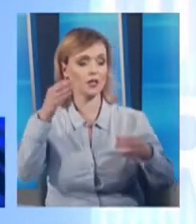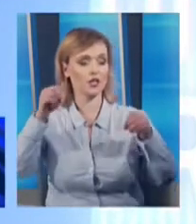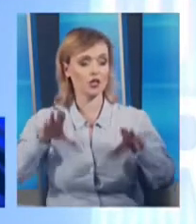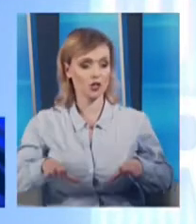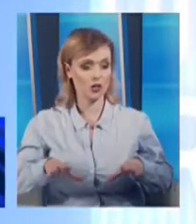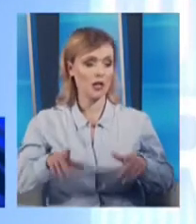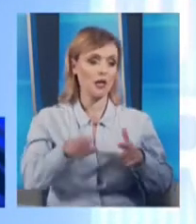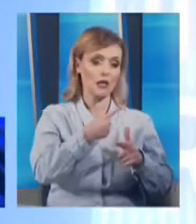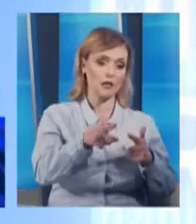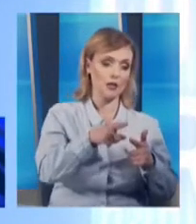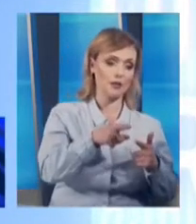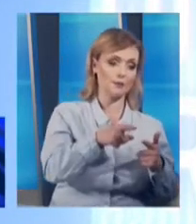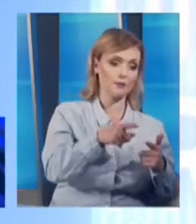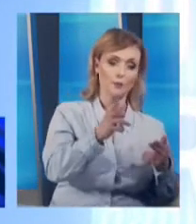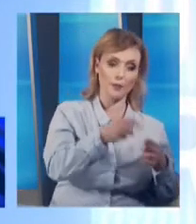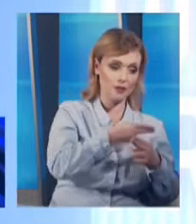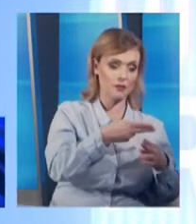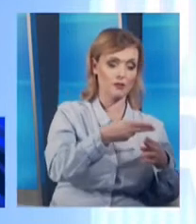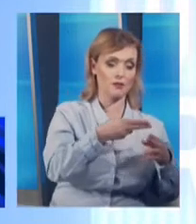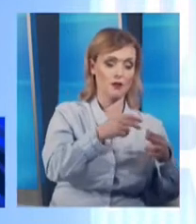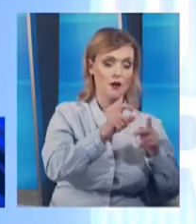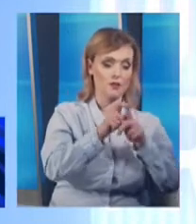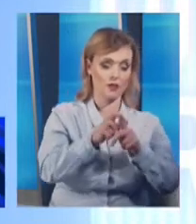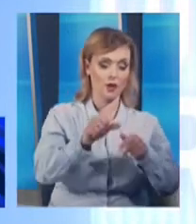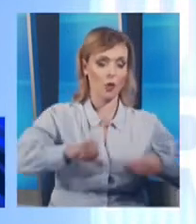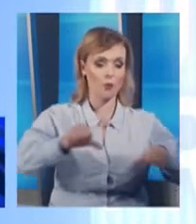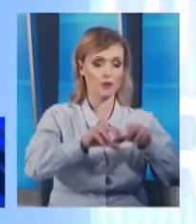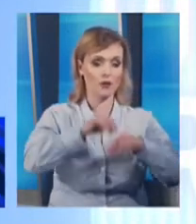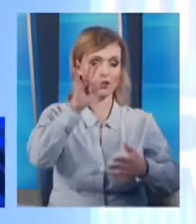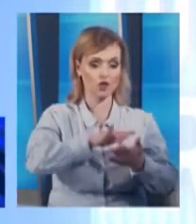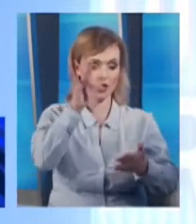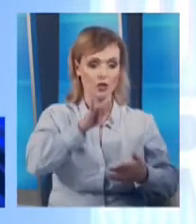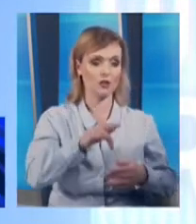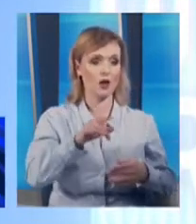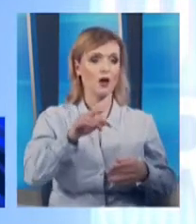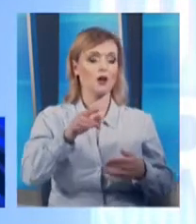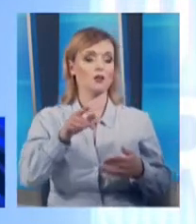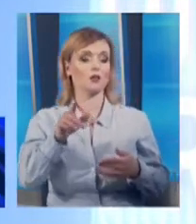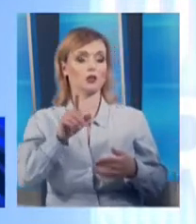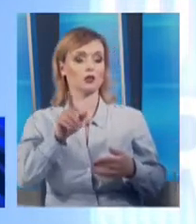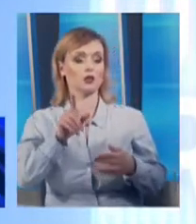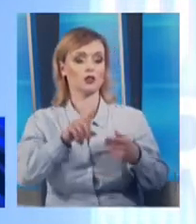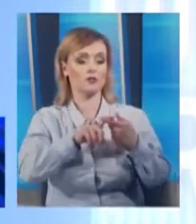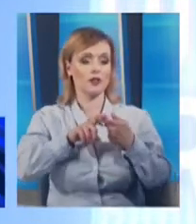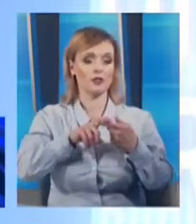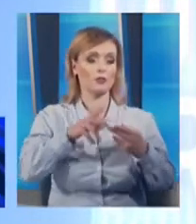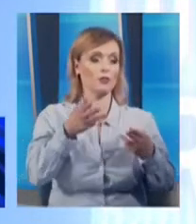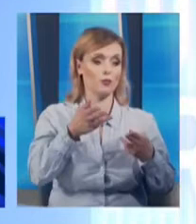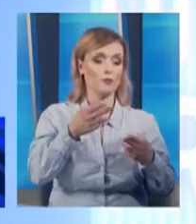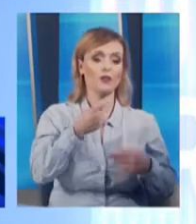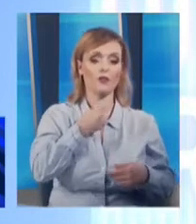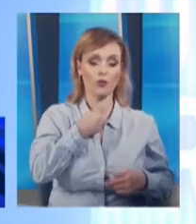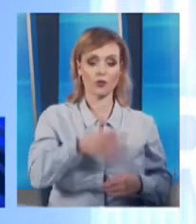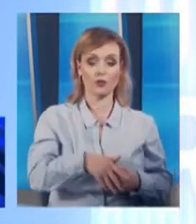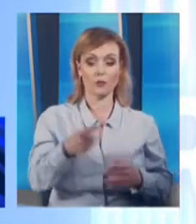decizii a Comisiei Electorale Centrale legate de securizarea votului. Noi am aflat cu stupoare că Comisia Electorală Centrală nu are